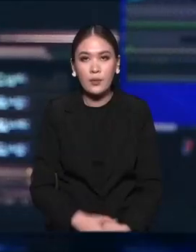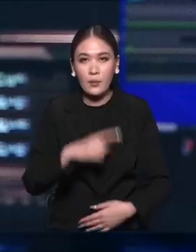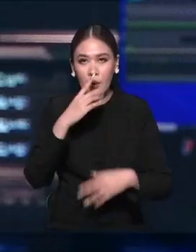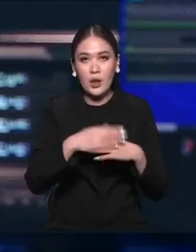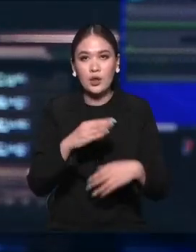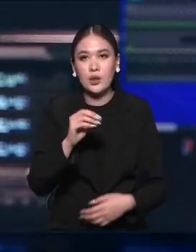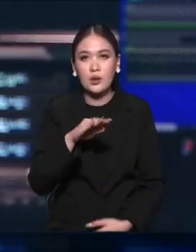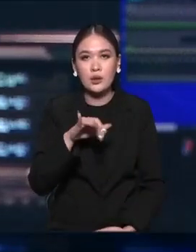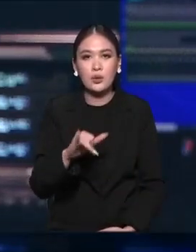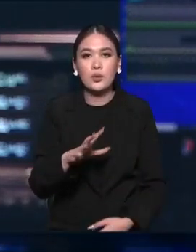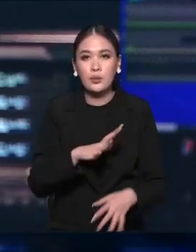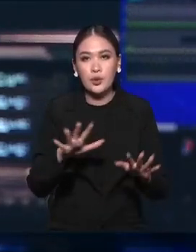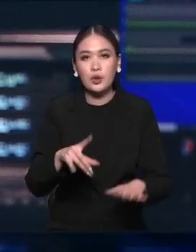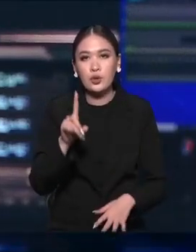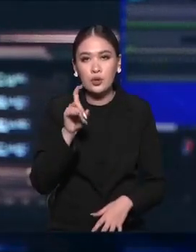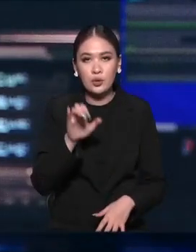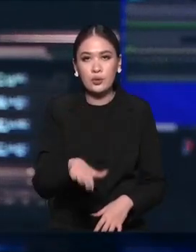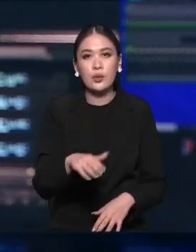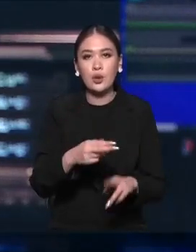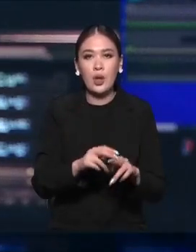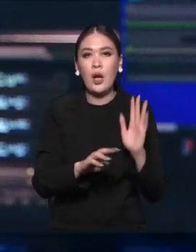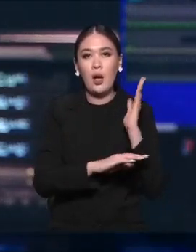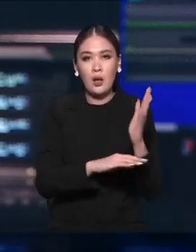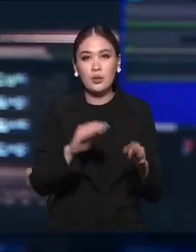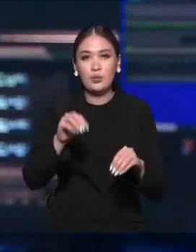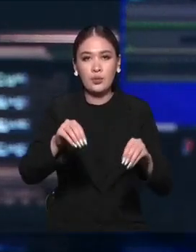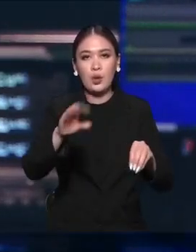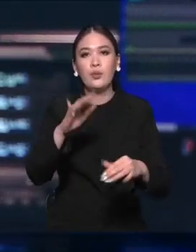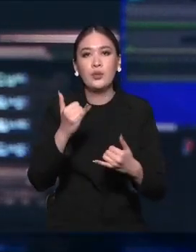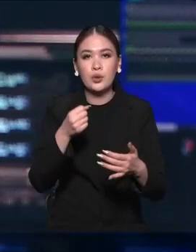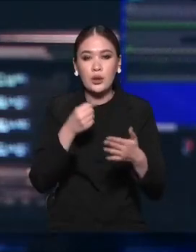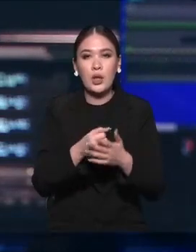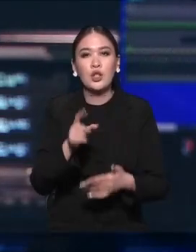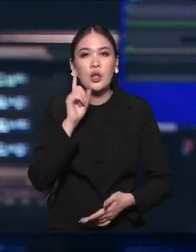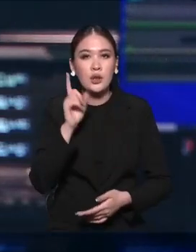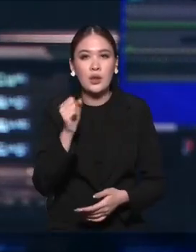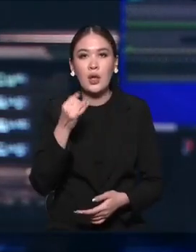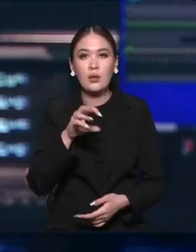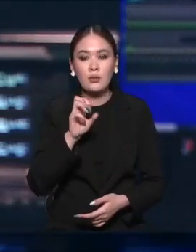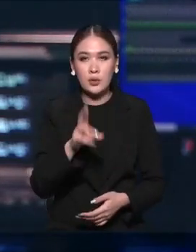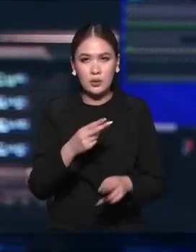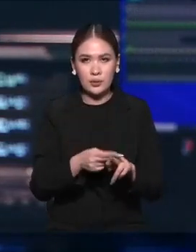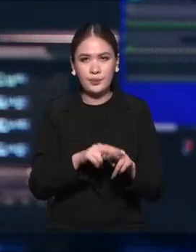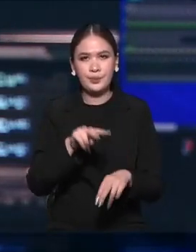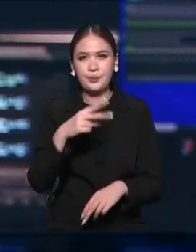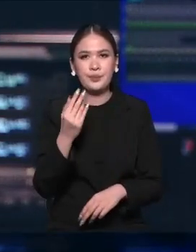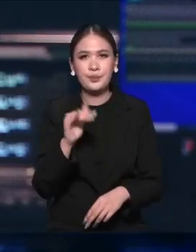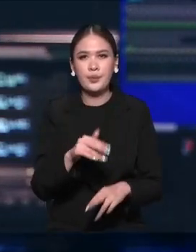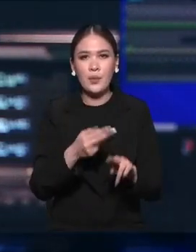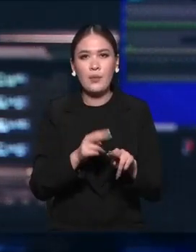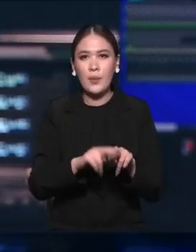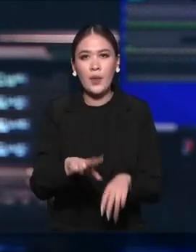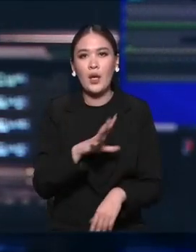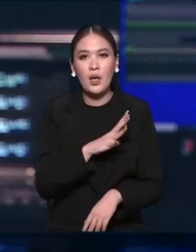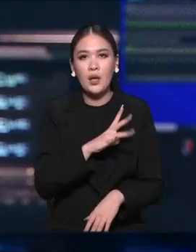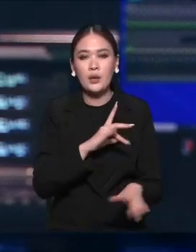Биыл Жетісу өңіріне 100 мың түп ағаш отырғызылатын болады. Бүгінге дейін «Жасыл аймақ» жобасы аясында 22 мың түп көшет егілді.